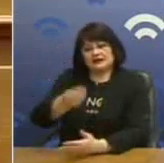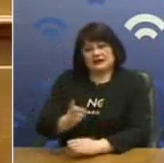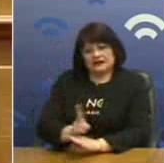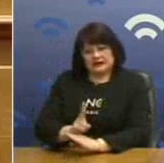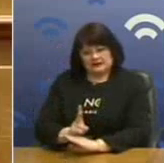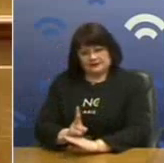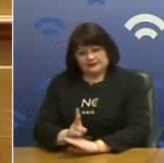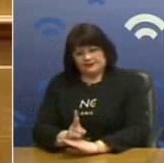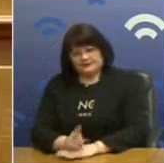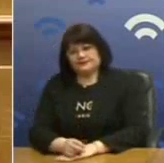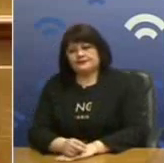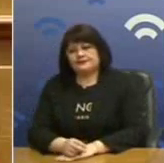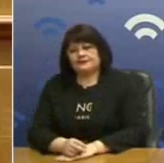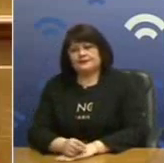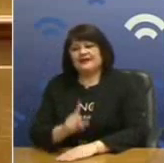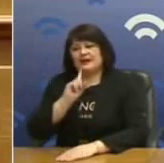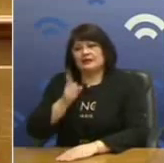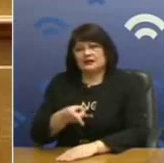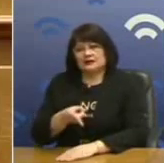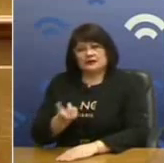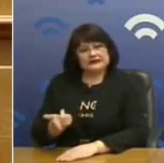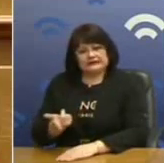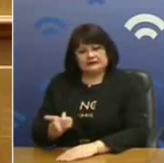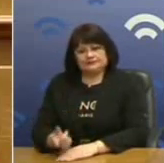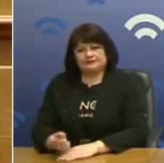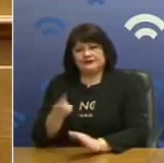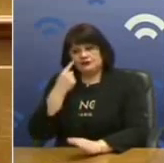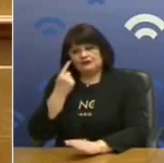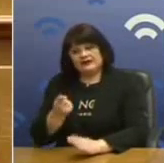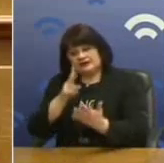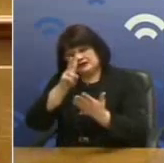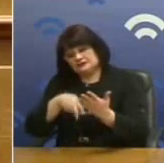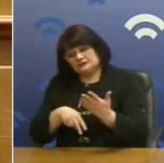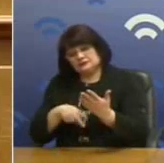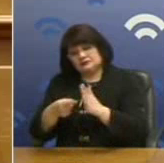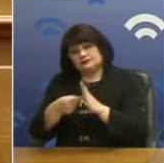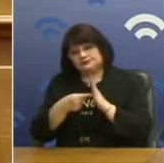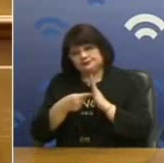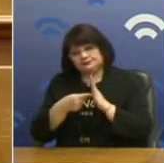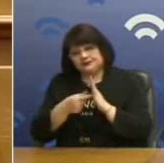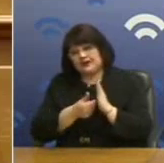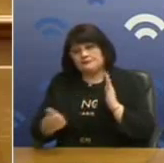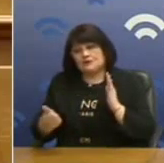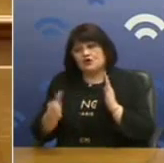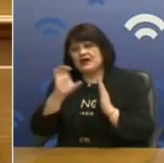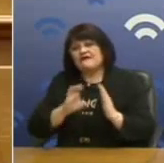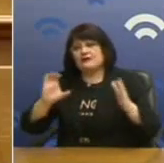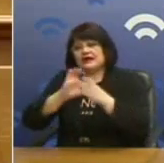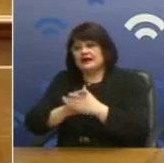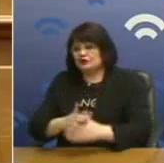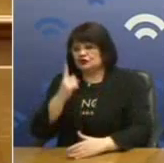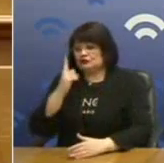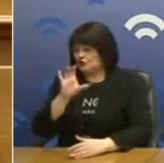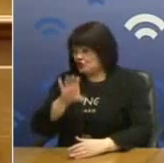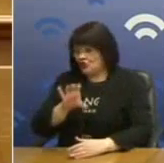ένα διάγραμμα που δείχνει ότι η μόνη χώρα της Ευρωπαϊκής Ένωσης